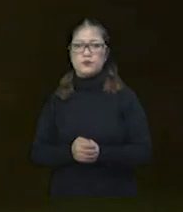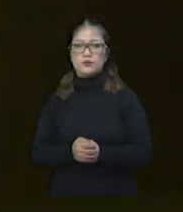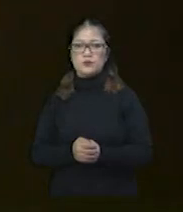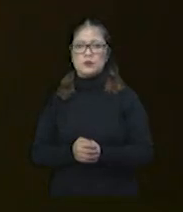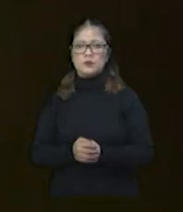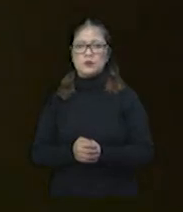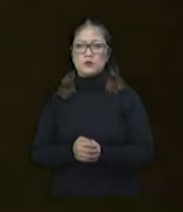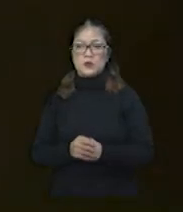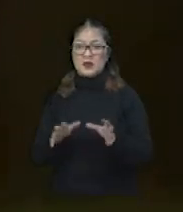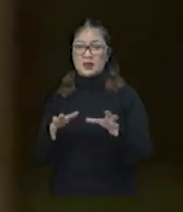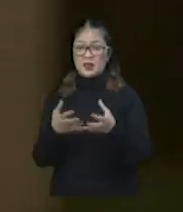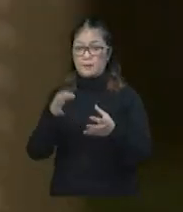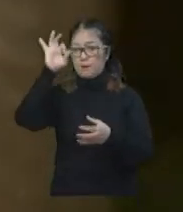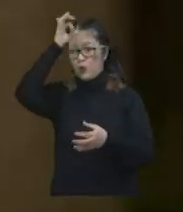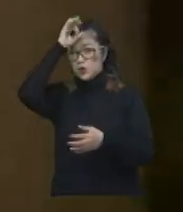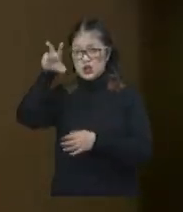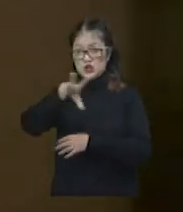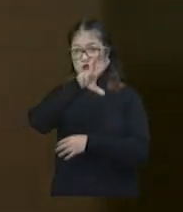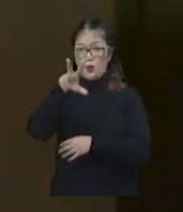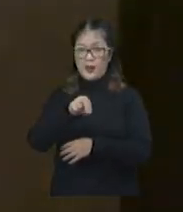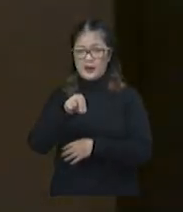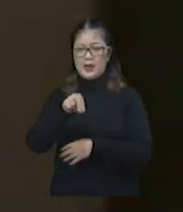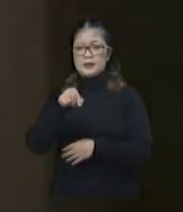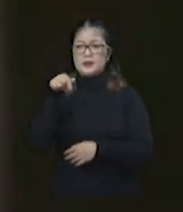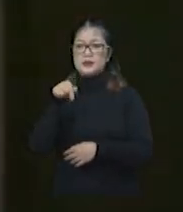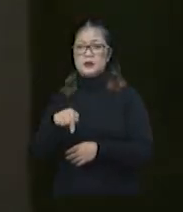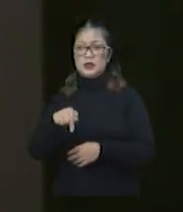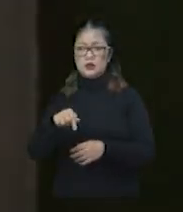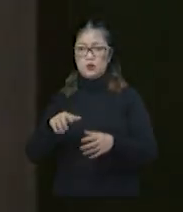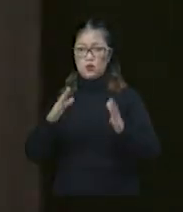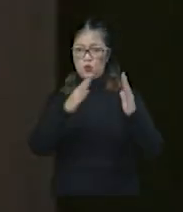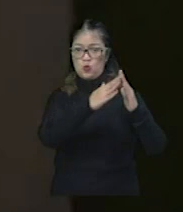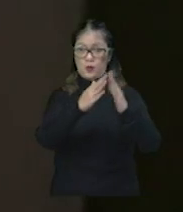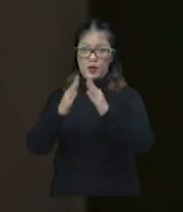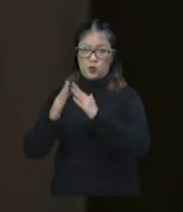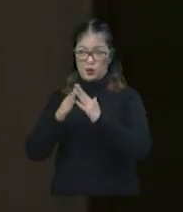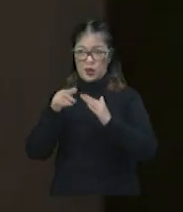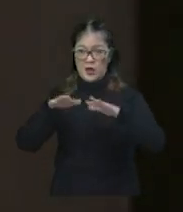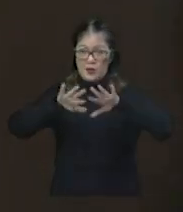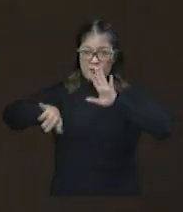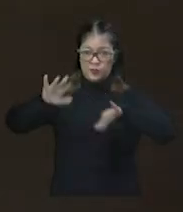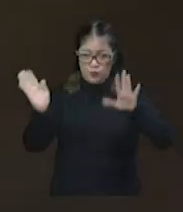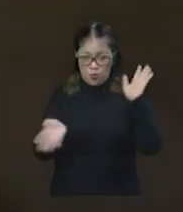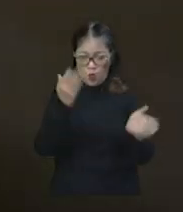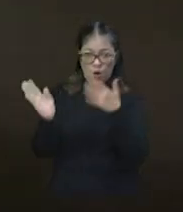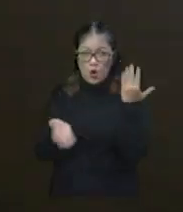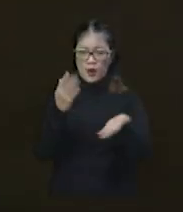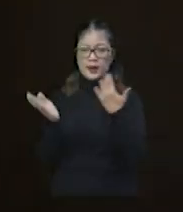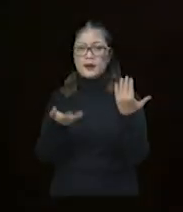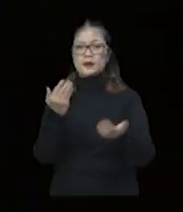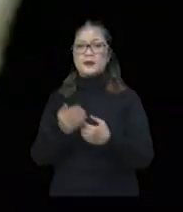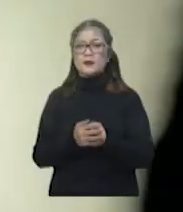Tim gabungan Polda Jawa Barat dan Resmob Satreskrim Polres Cimahi menggeledah tempat persembunyian Rizaldi Nugraha Gumilar alias Ical,